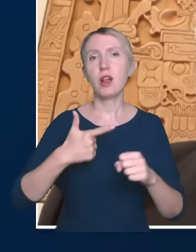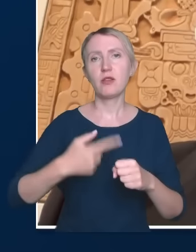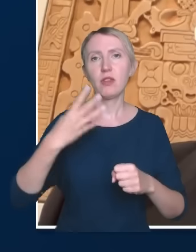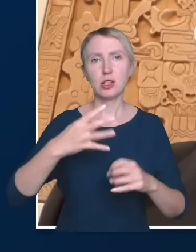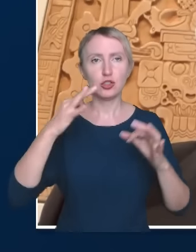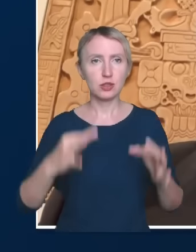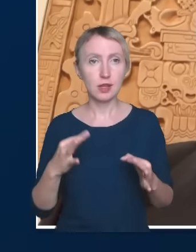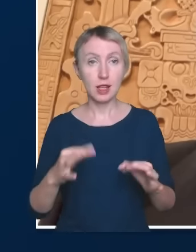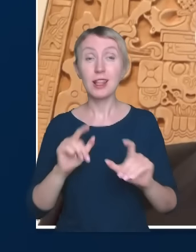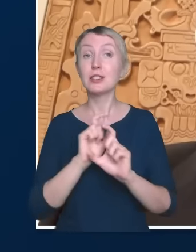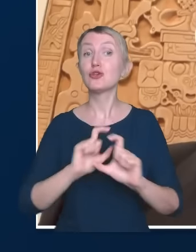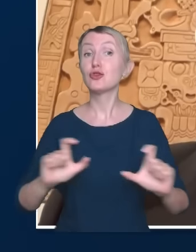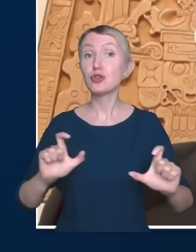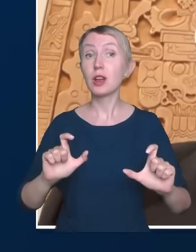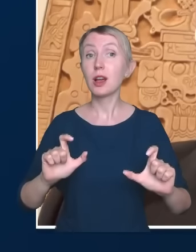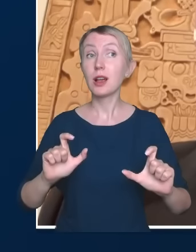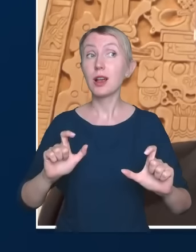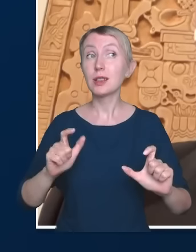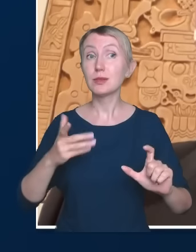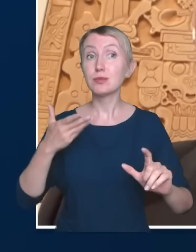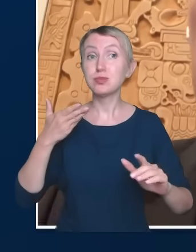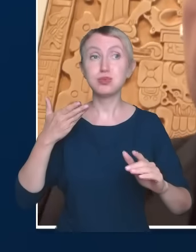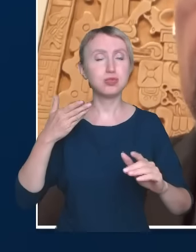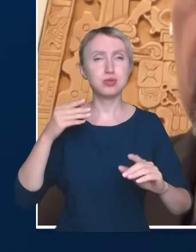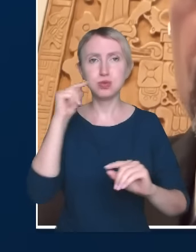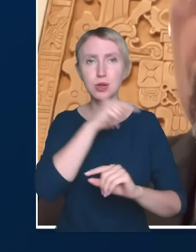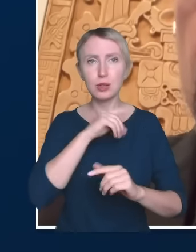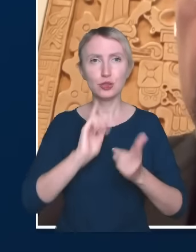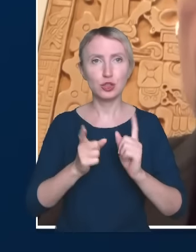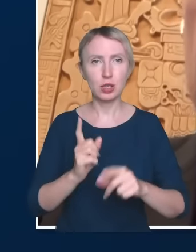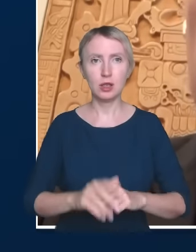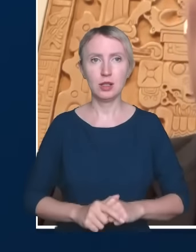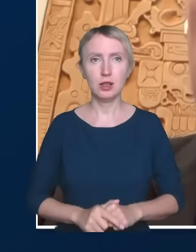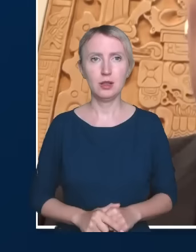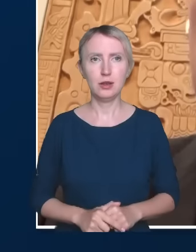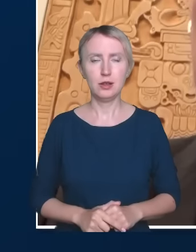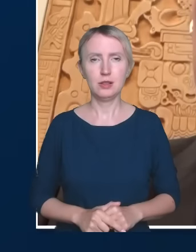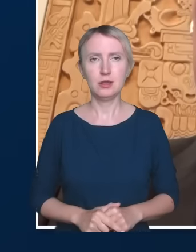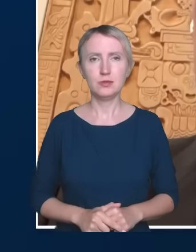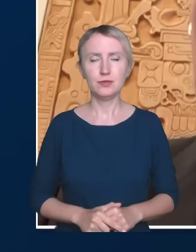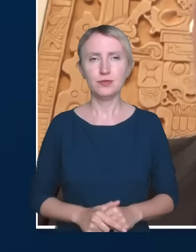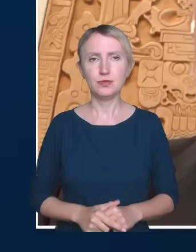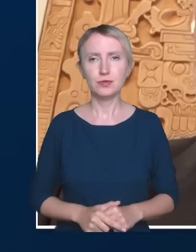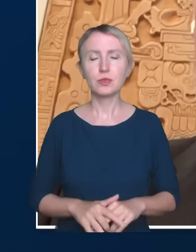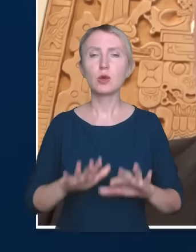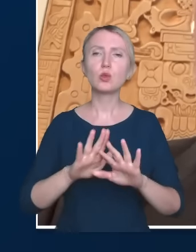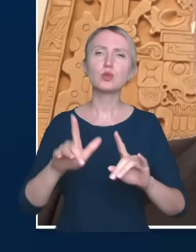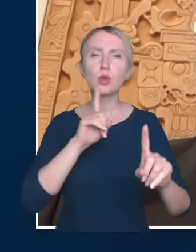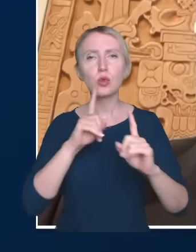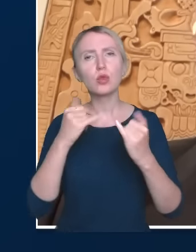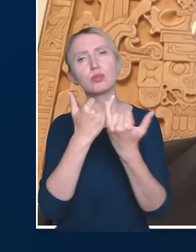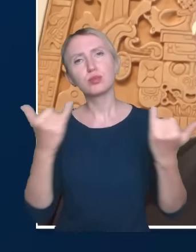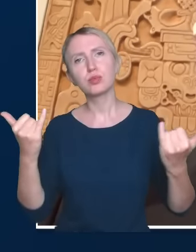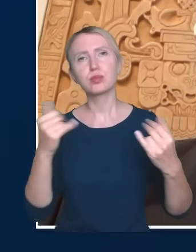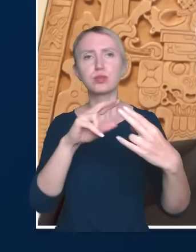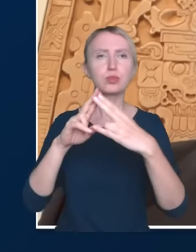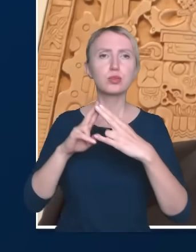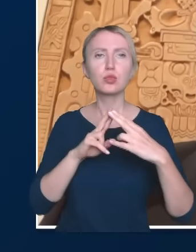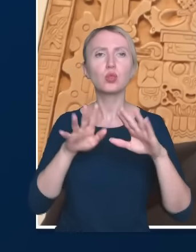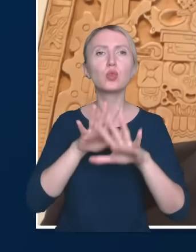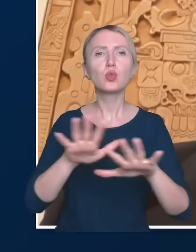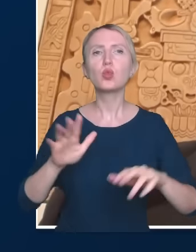2024, czas nam ucieka. Jest dużo dyskusji i było dużo dyskusji,